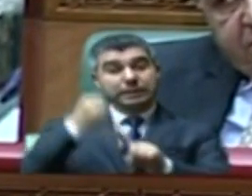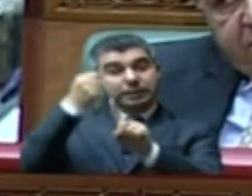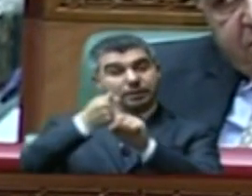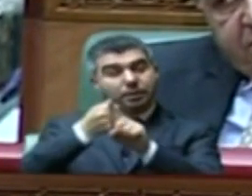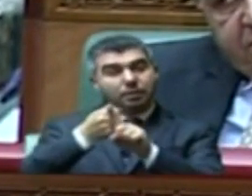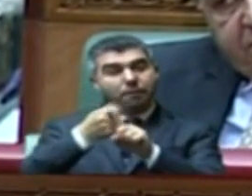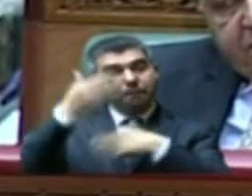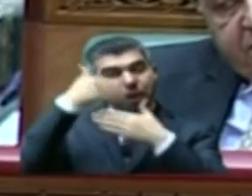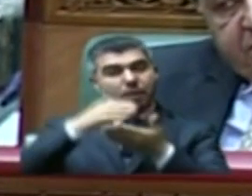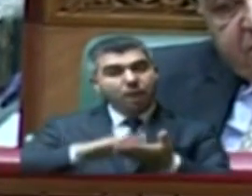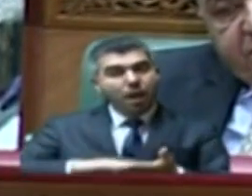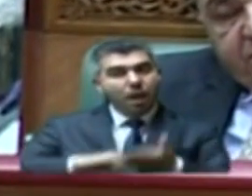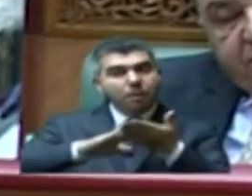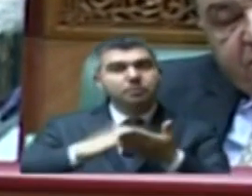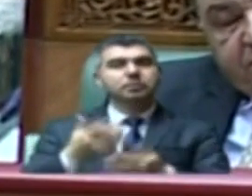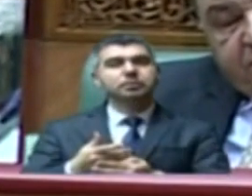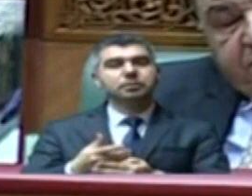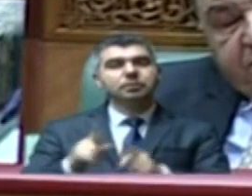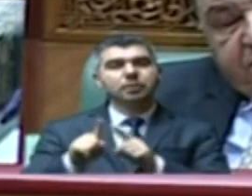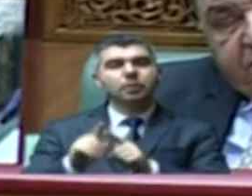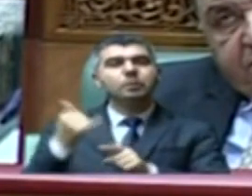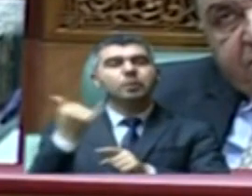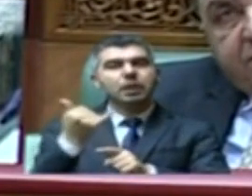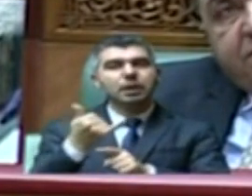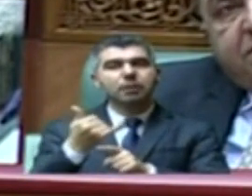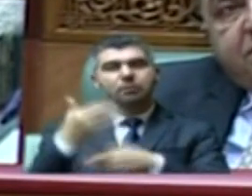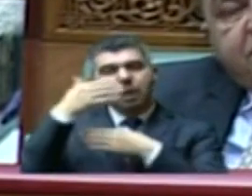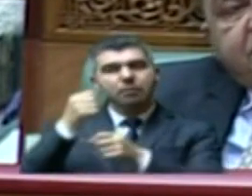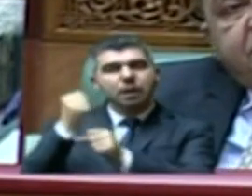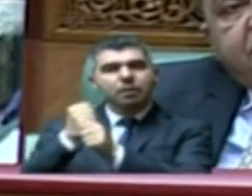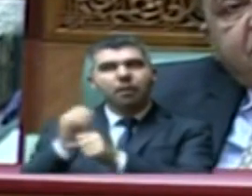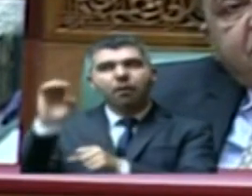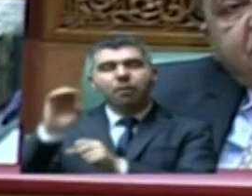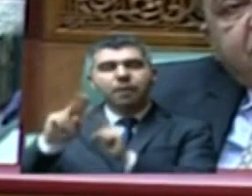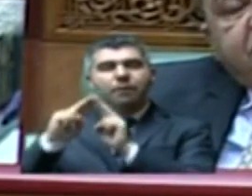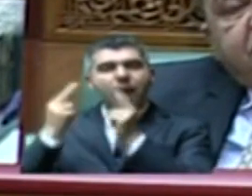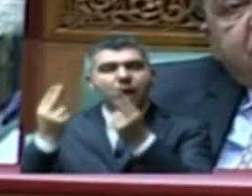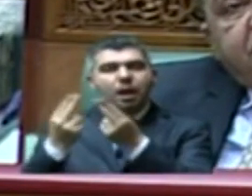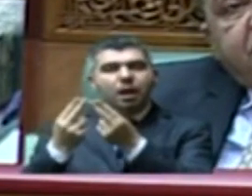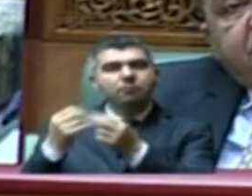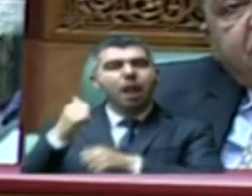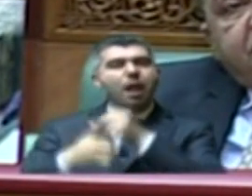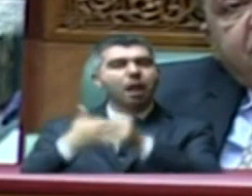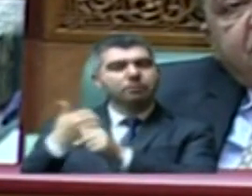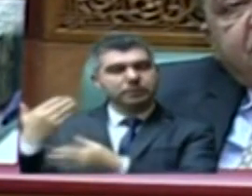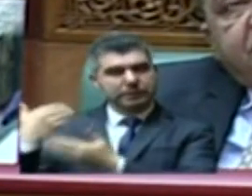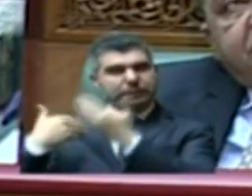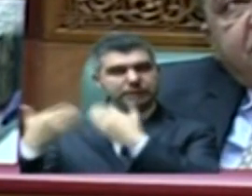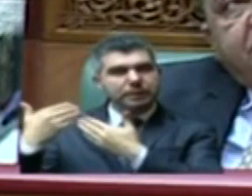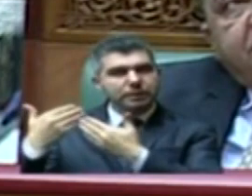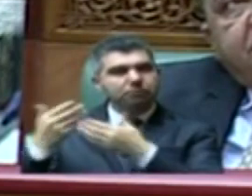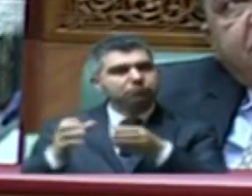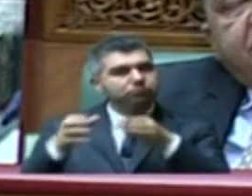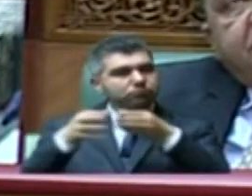بمجهودات كبيرة تجاه الجالية المغربية بالخارج في السنوات الأخيرة من ناحية الإدماج ديالهم في بلادهم